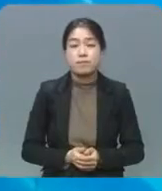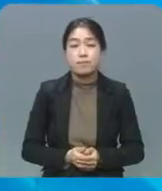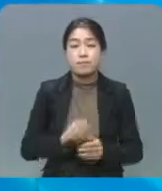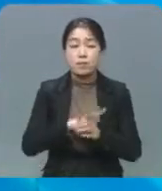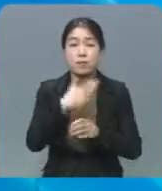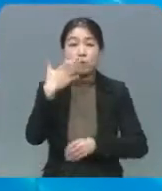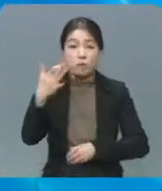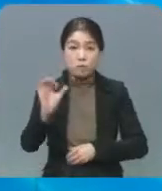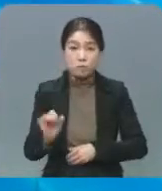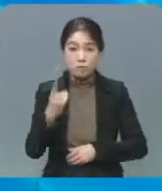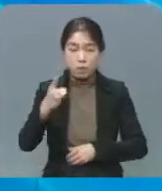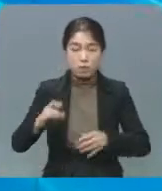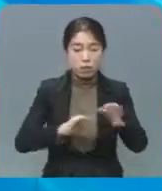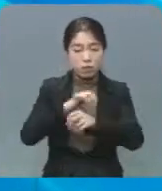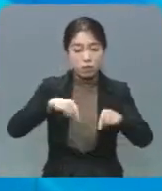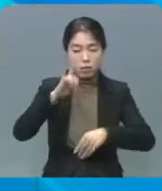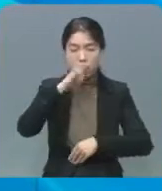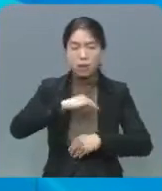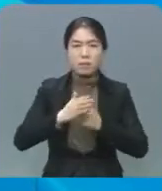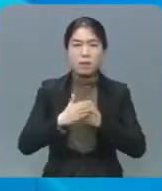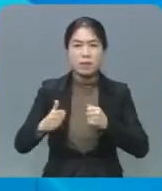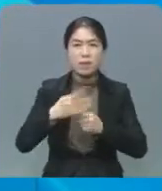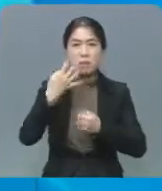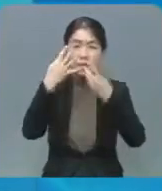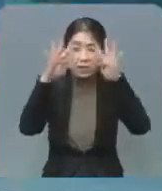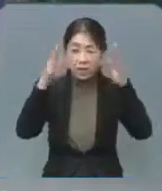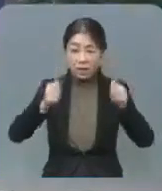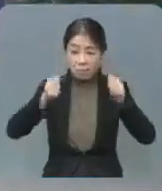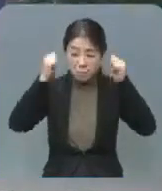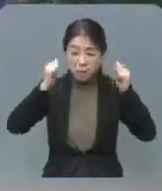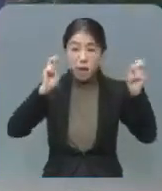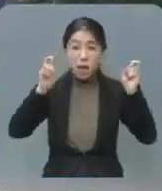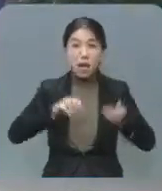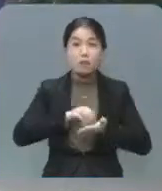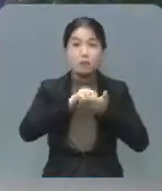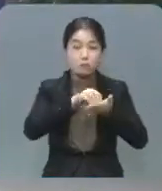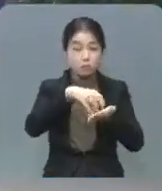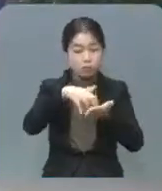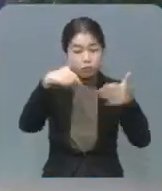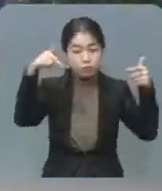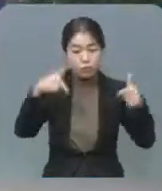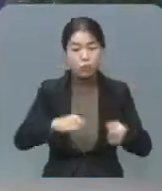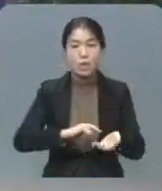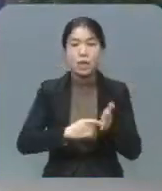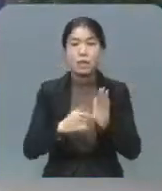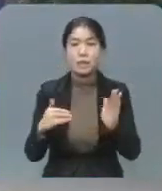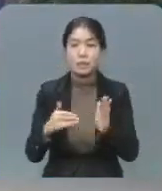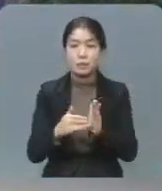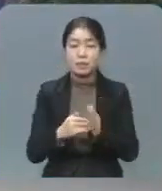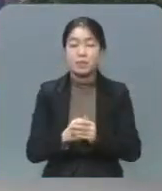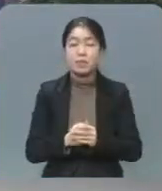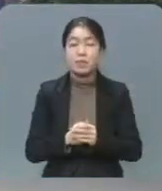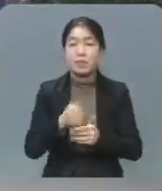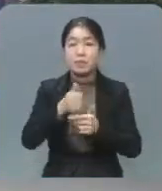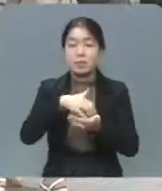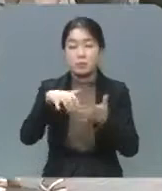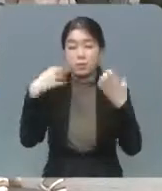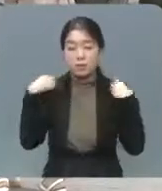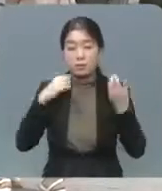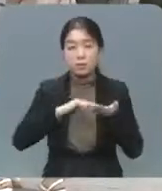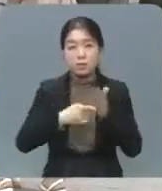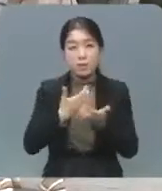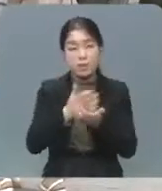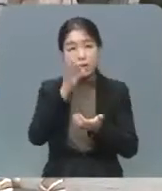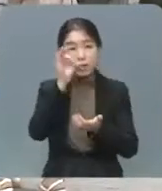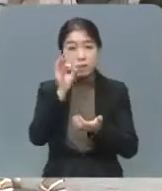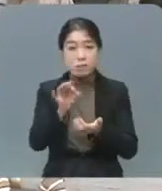그런 알고 에 따른 경영 악화로 광주전남 4년제 대학의 졸업 취업자 수가 줄어든 것으로 나타났습니다 호남 지방 통계청이 발표한 자료를